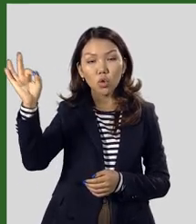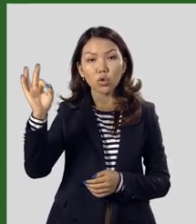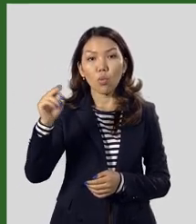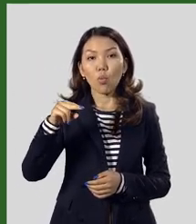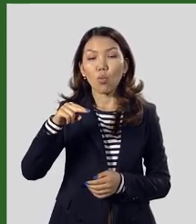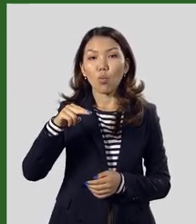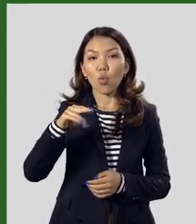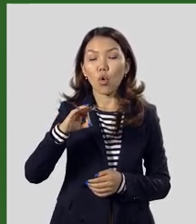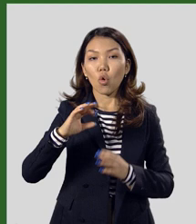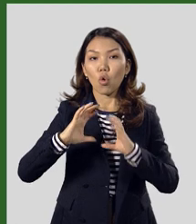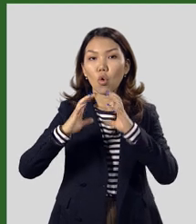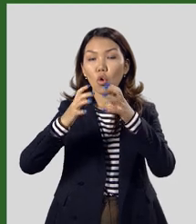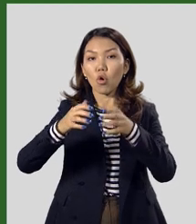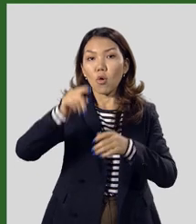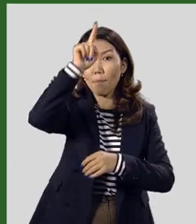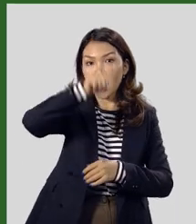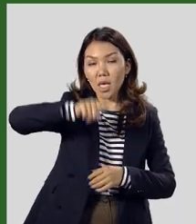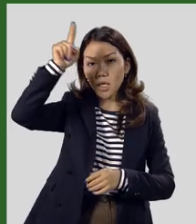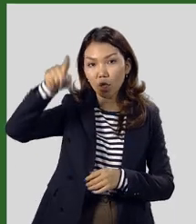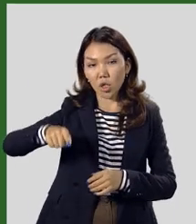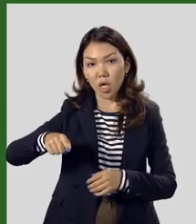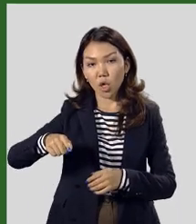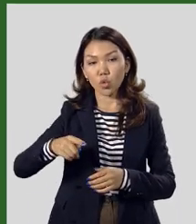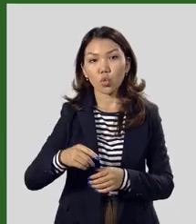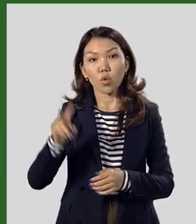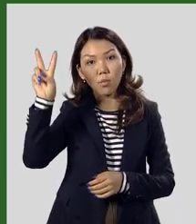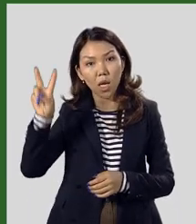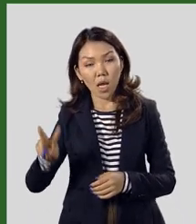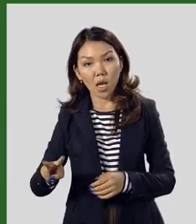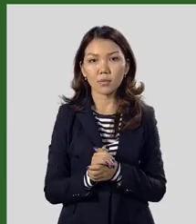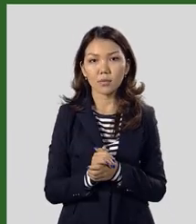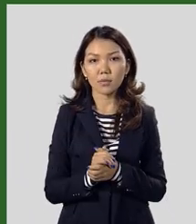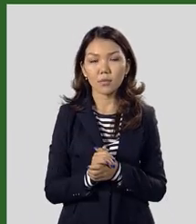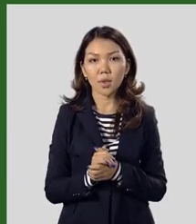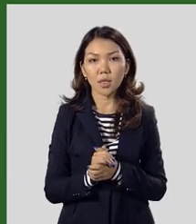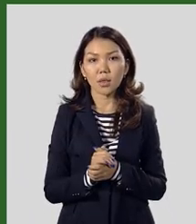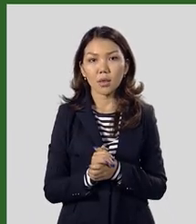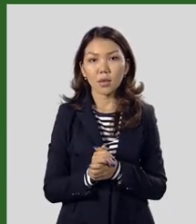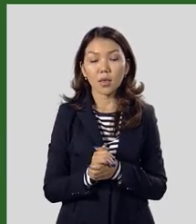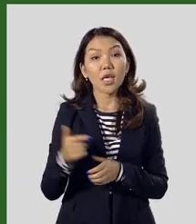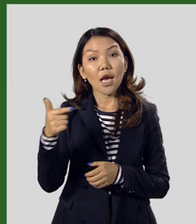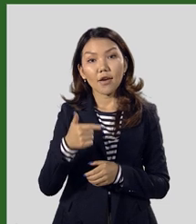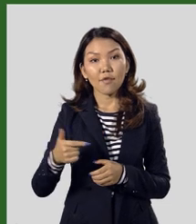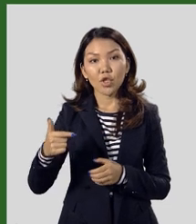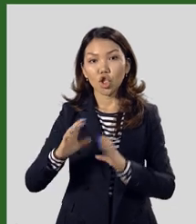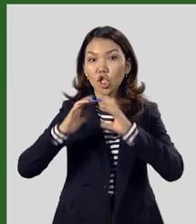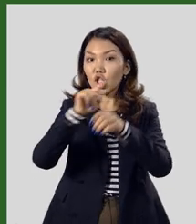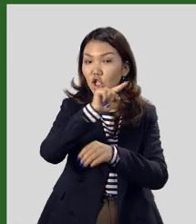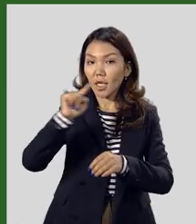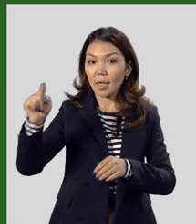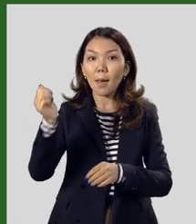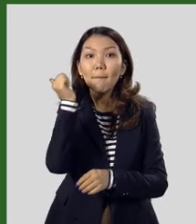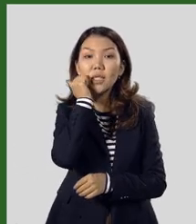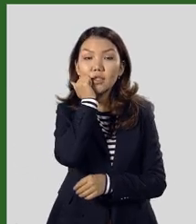меридиану между этой параллелью и Москвой равно 6. Значит, географическая